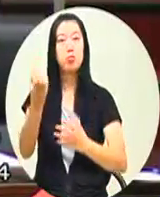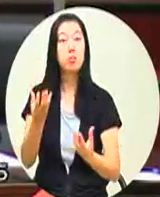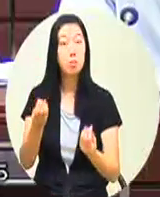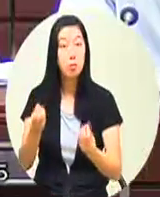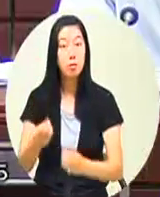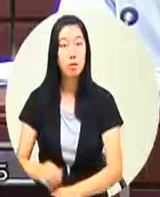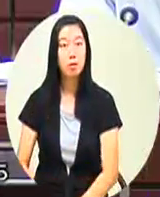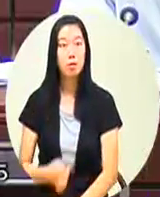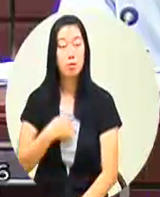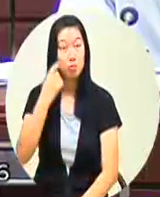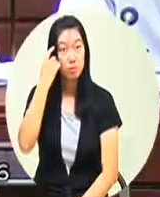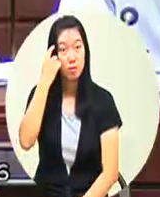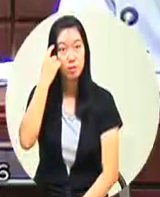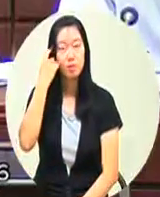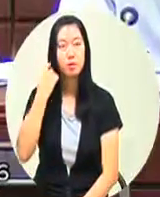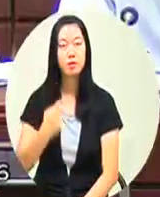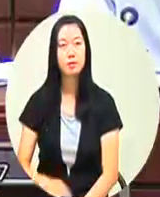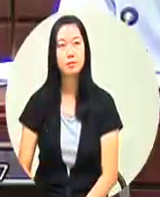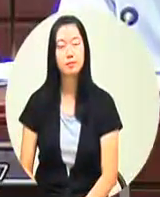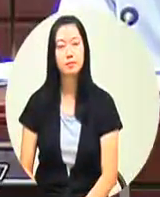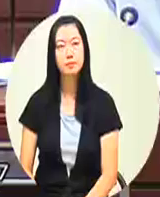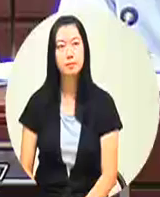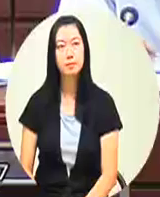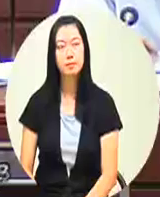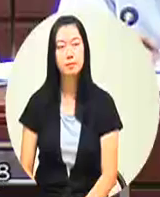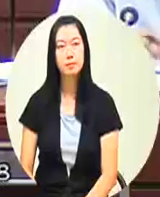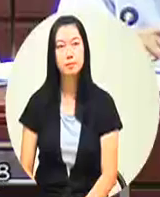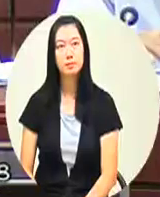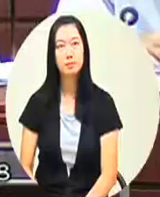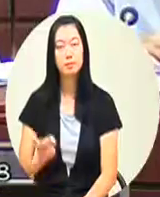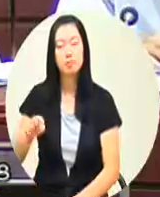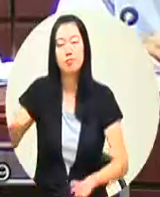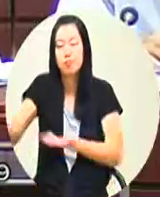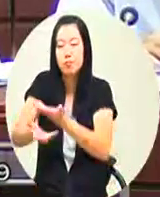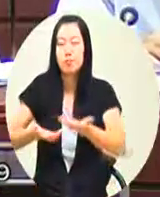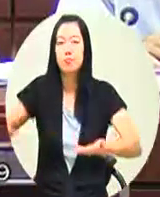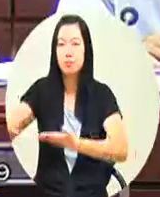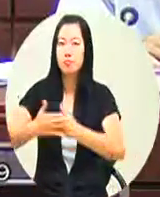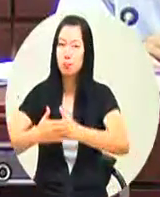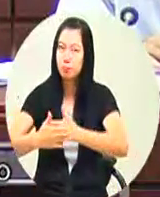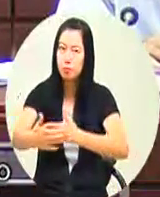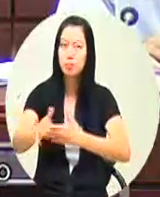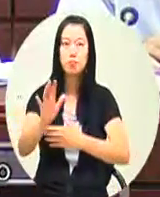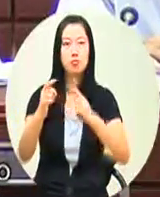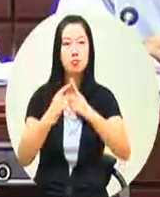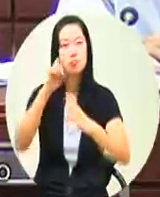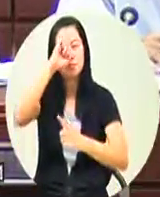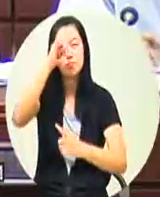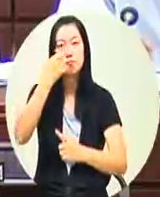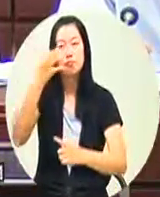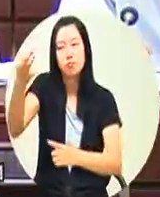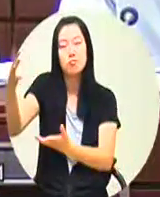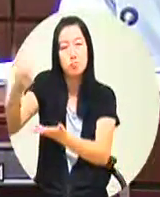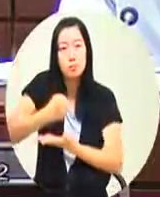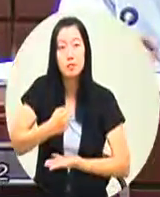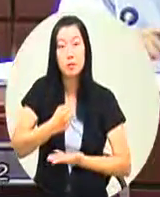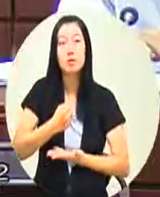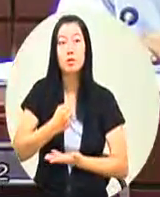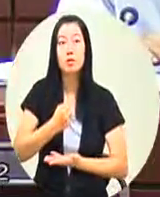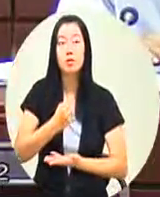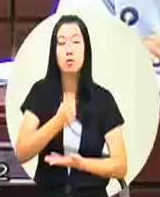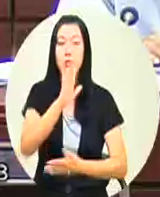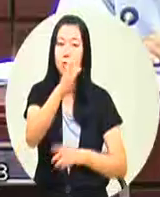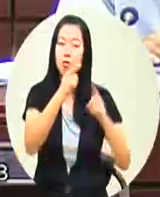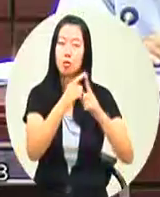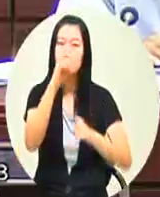得就是说。这个就是说，因为在多一沟通的过程当中，有些人希望能够领取现金的，有些人